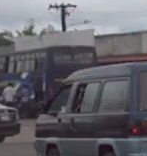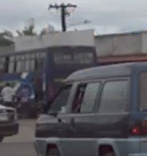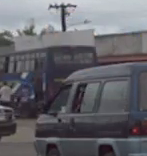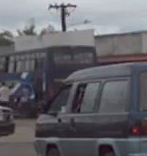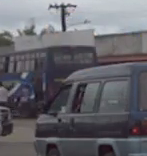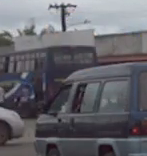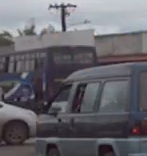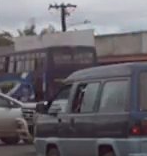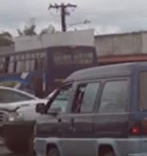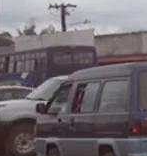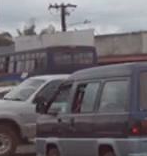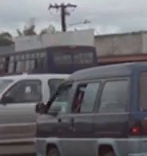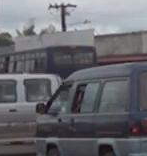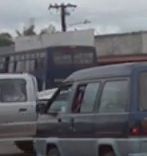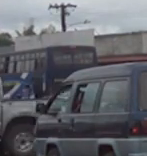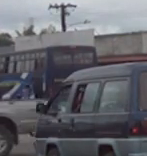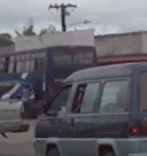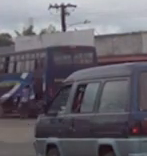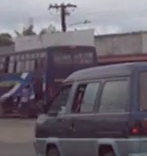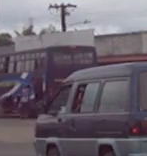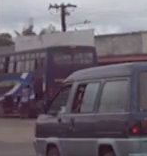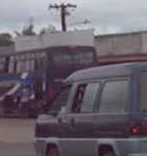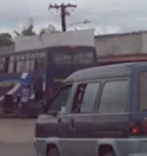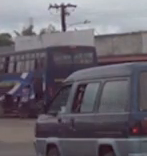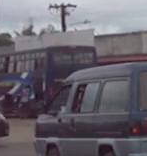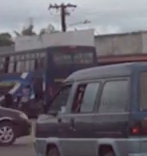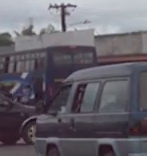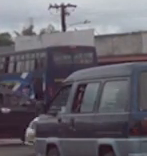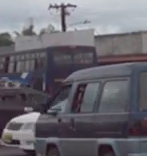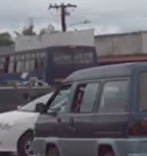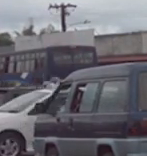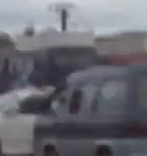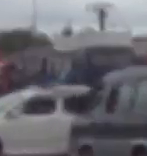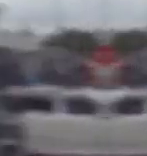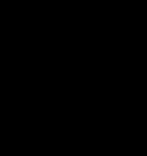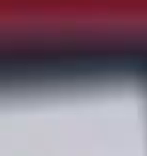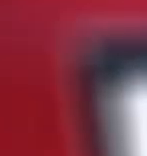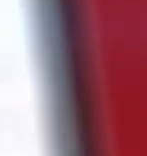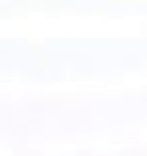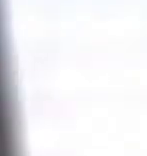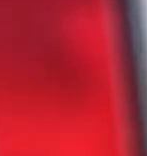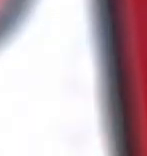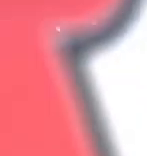हमेशा मिर्ची एफएम सुनता हूं मिर्ची एफएम इज हॉट इन लंबासा